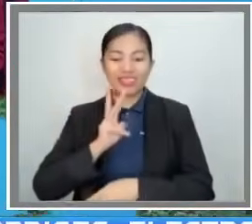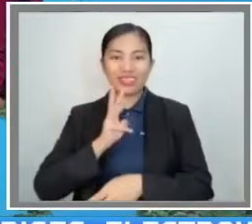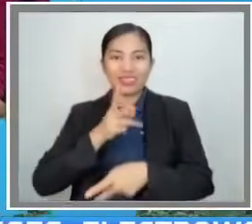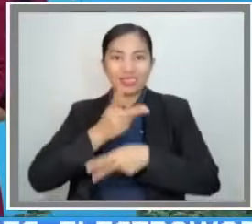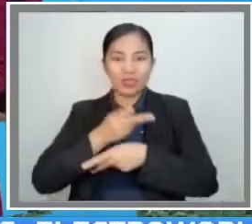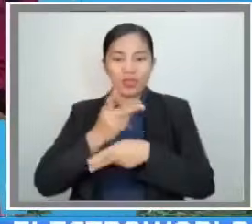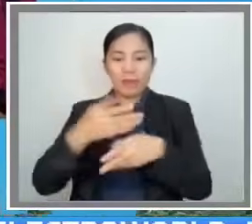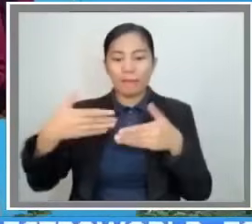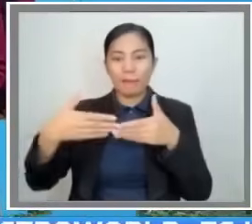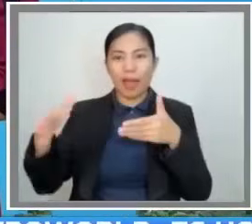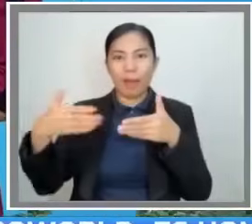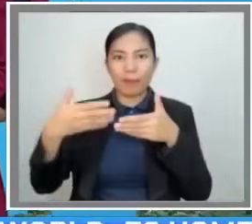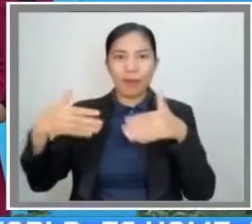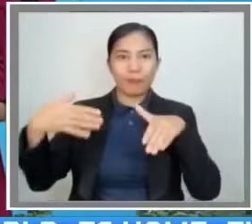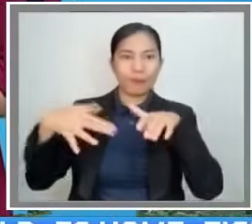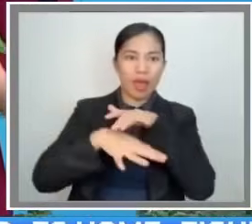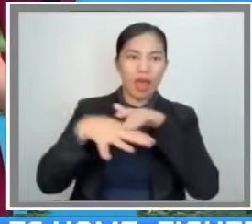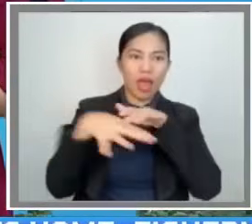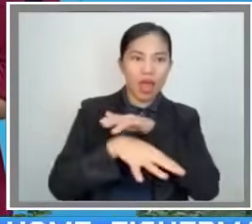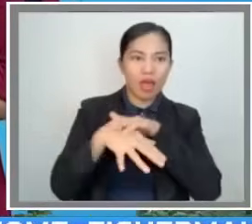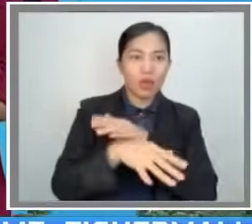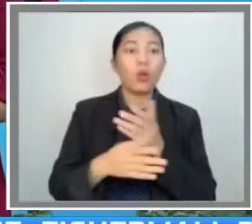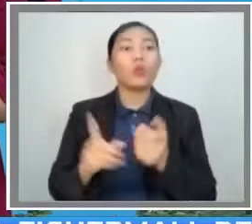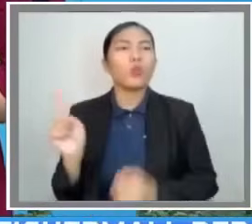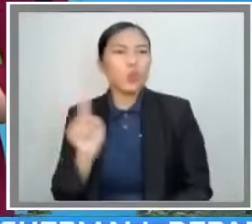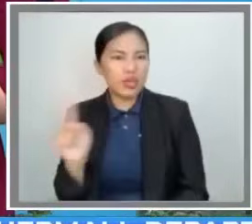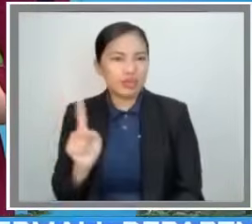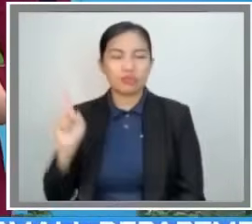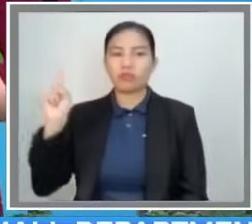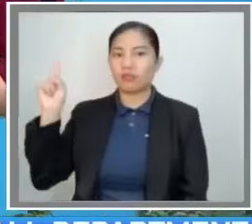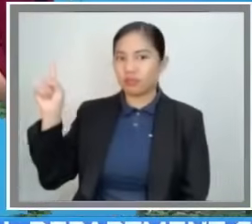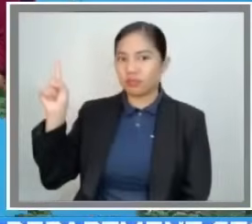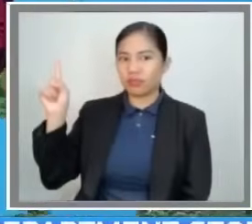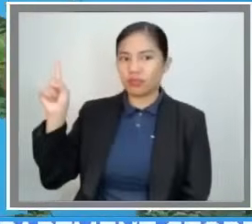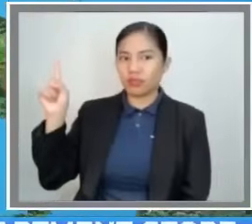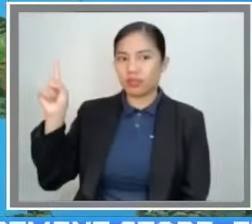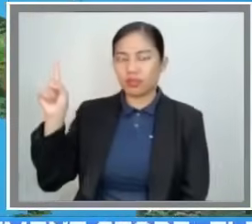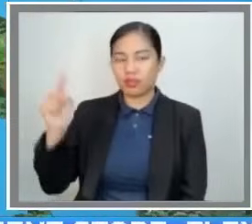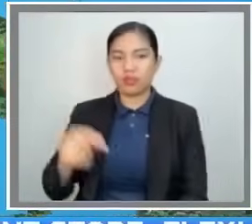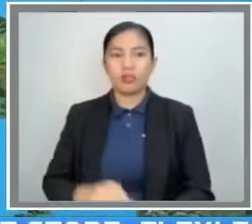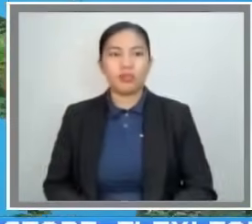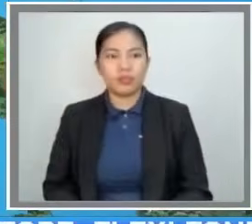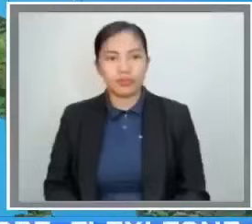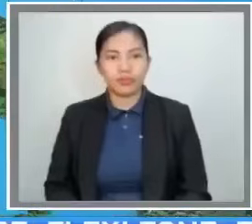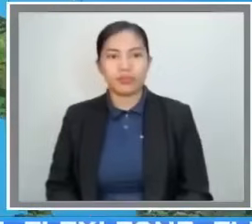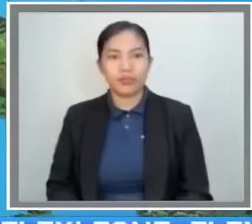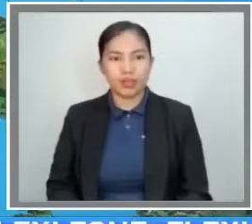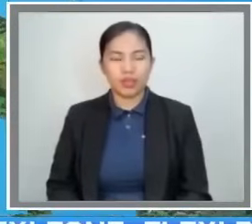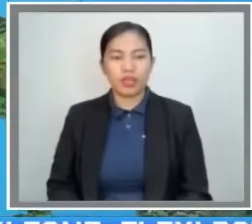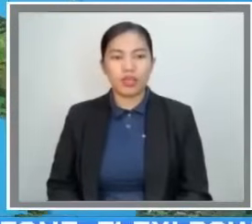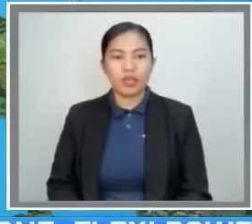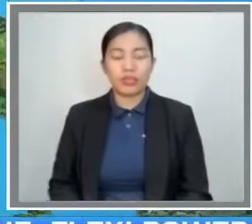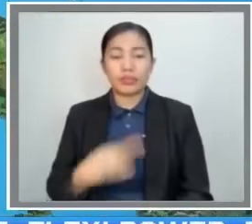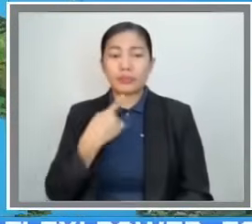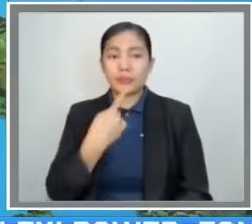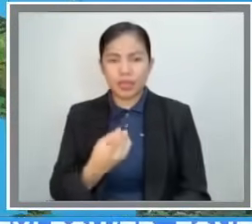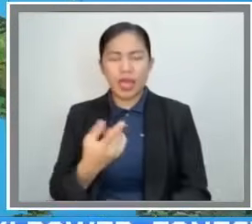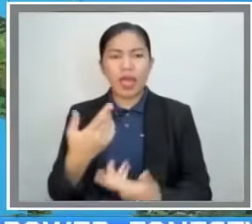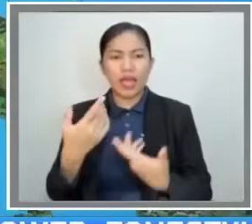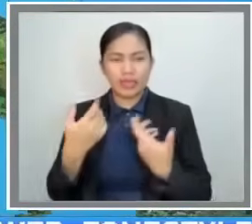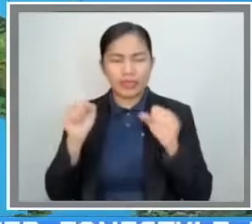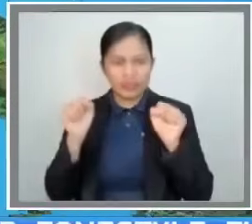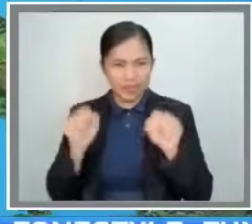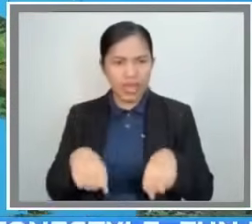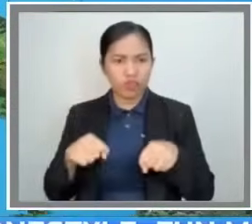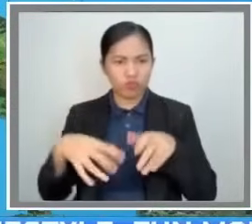ang nakabukas sa mga nasabing dam. Ang water release sa Angat at Ipo, nakakayanan naman daw ng Bustos Dam. Sa kabila